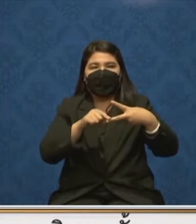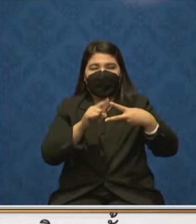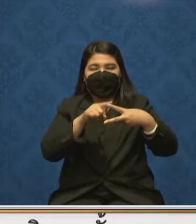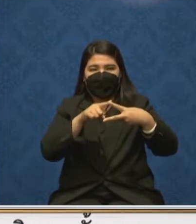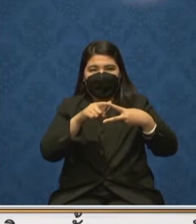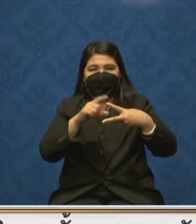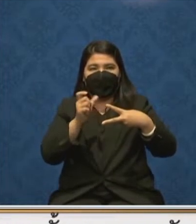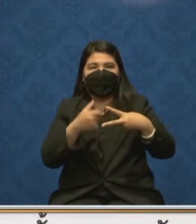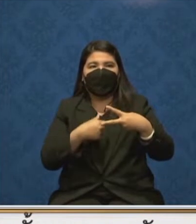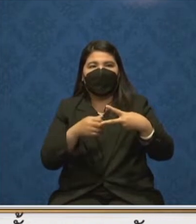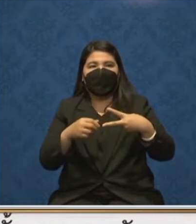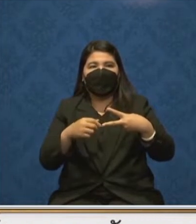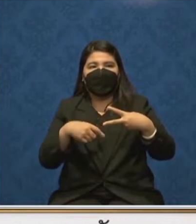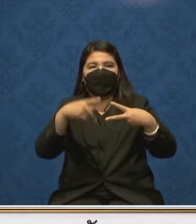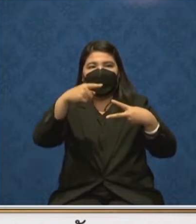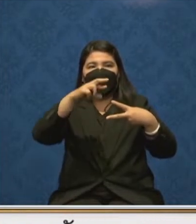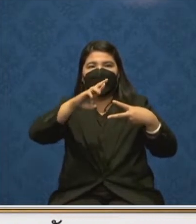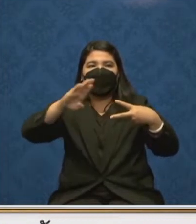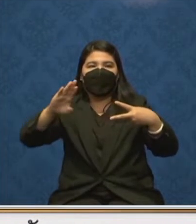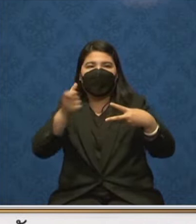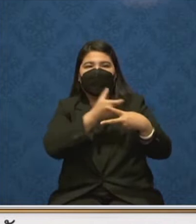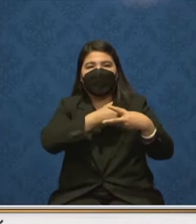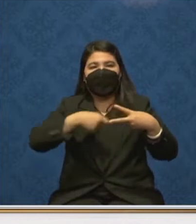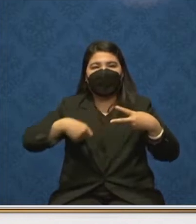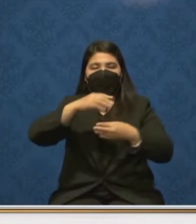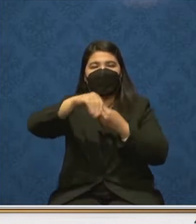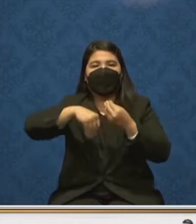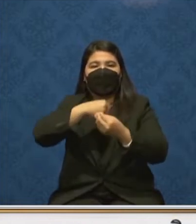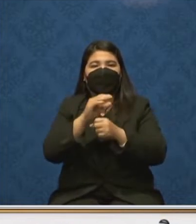พชัดดร และหลกปรดยาของเศษกพ.เพีงค่